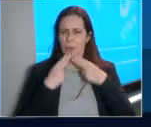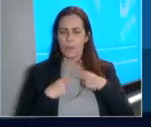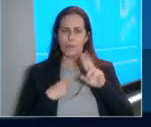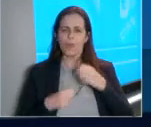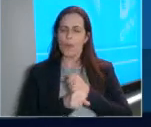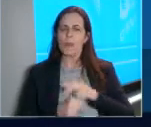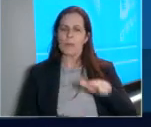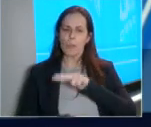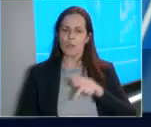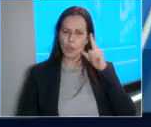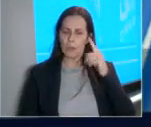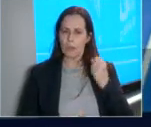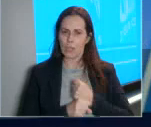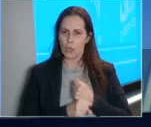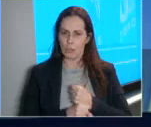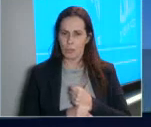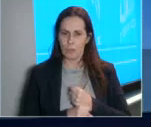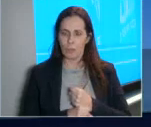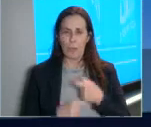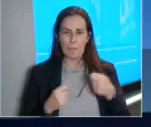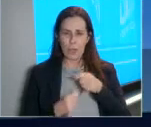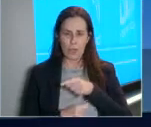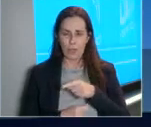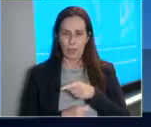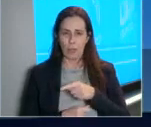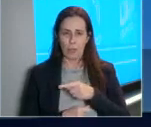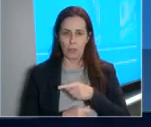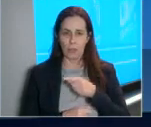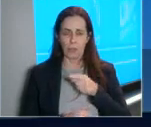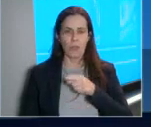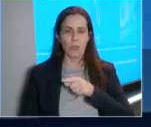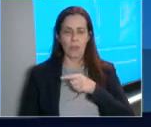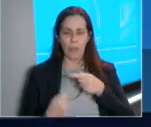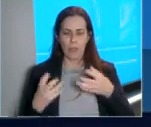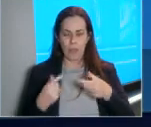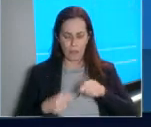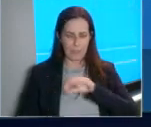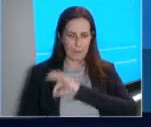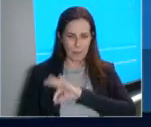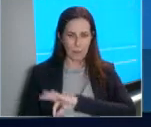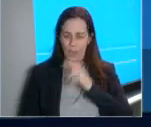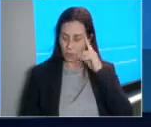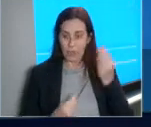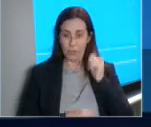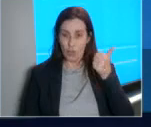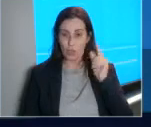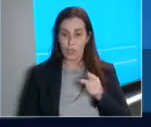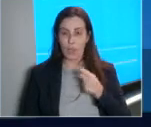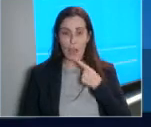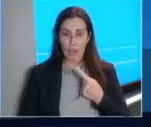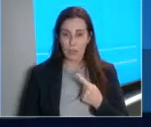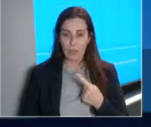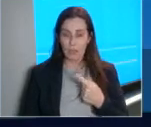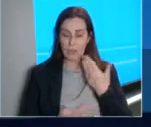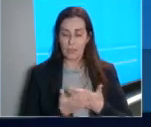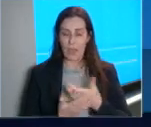ויש כמובן עובדי ציבור שיודעים לקדם וליישם. אפרופו אלכס קושניר, אני חושב שהדבר הראשון שהיה צריך לתת באותו